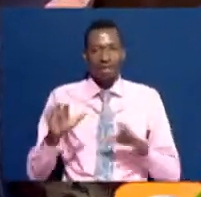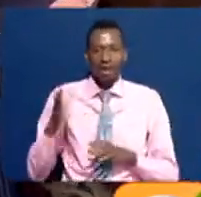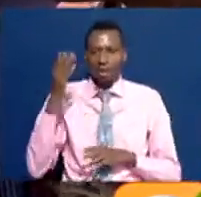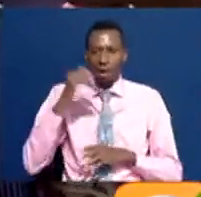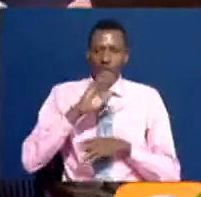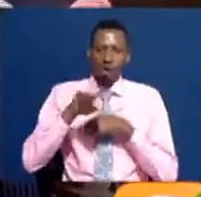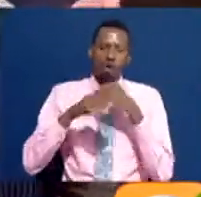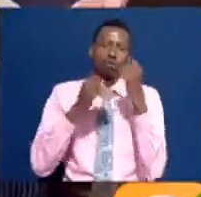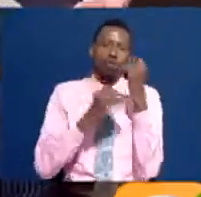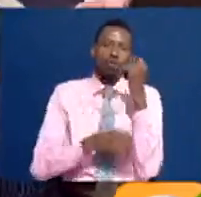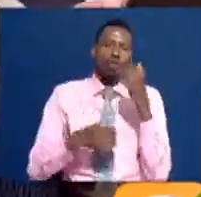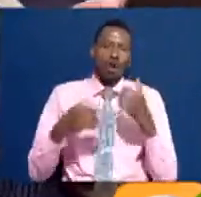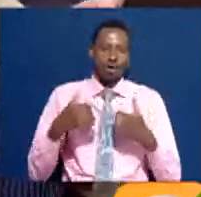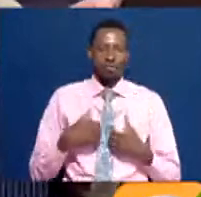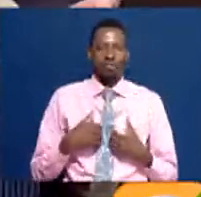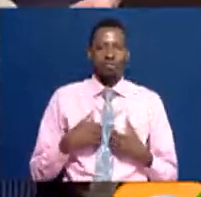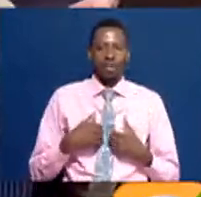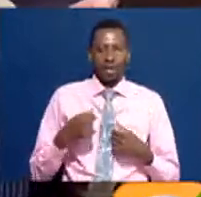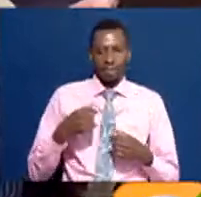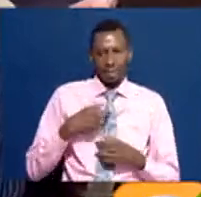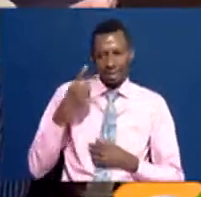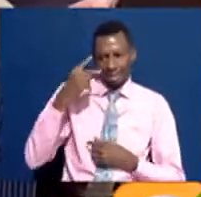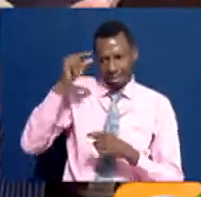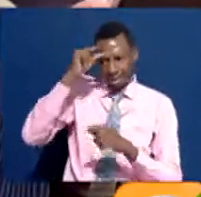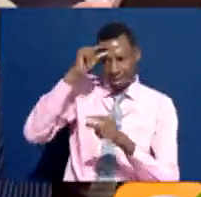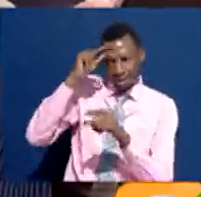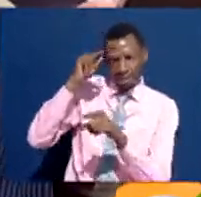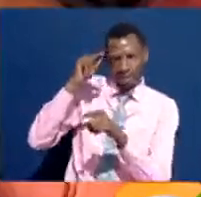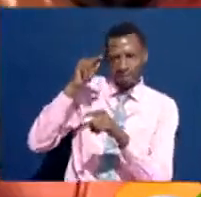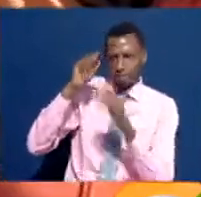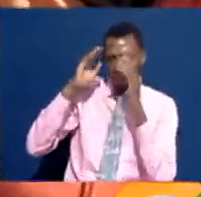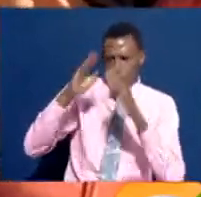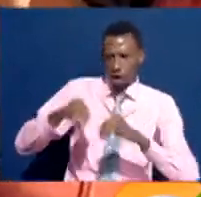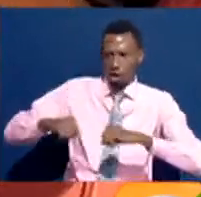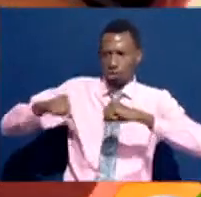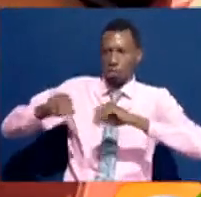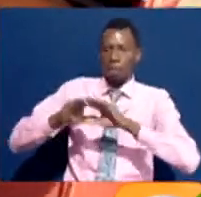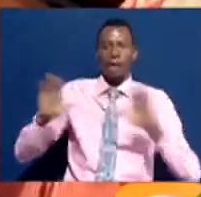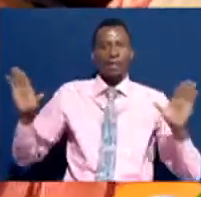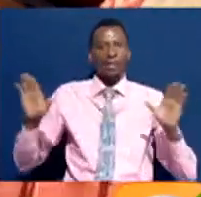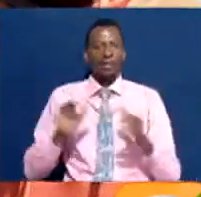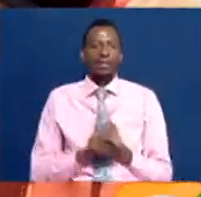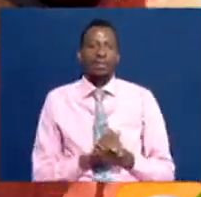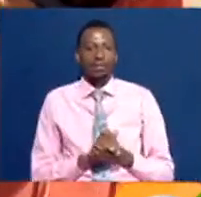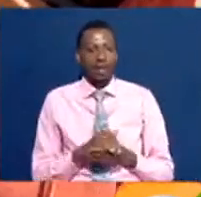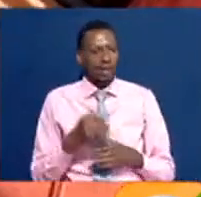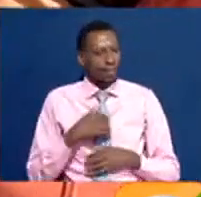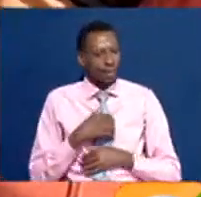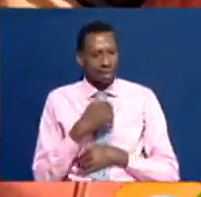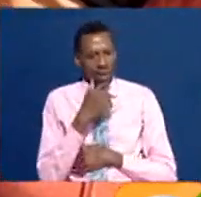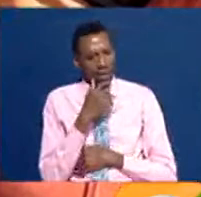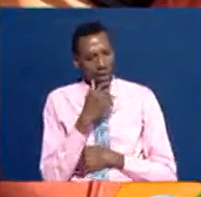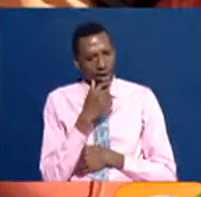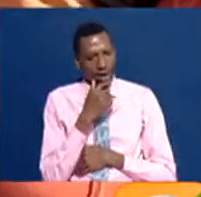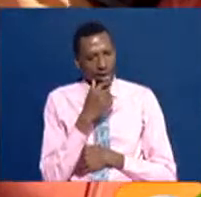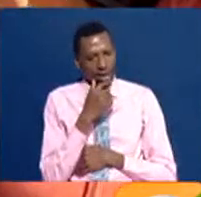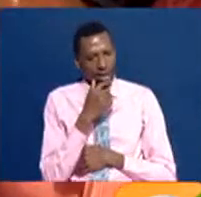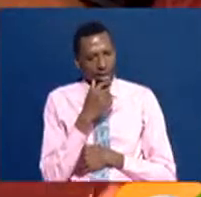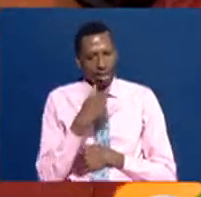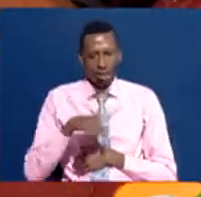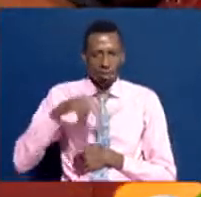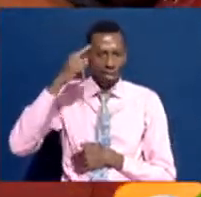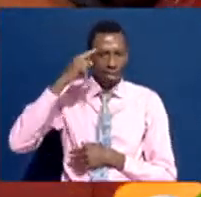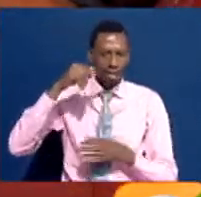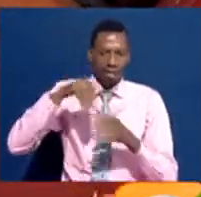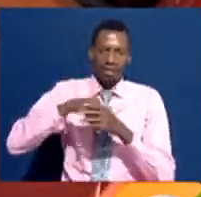wararahoi. Inekana kwamba hii serikali sana sana inaangalia wakubwa. Nashangaa na tunajiambia tuko kwa